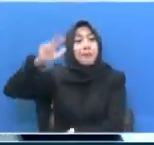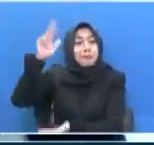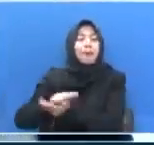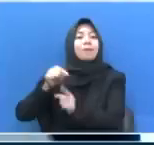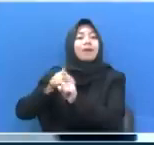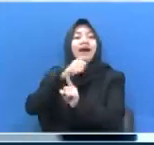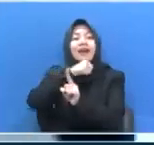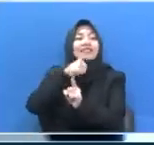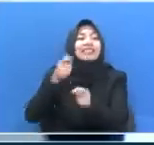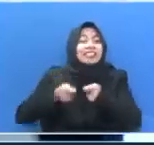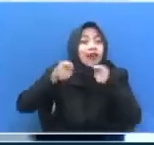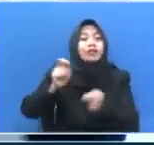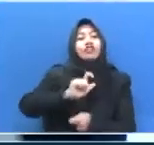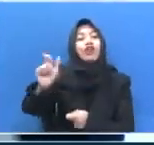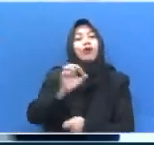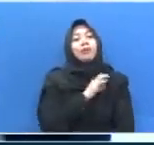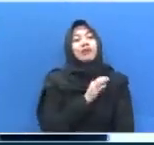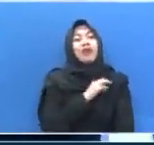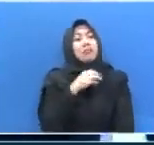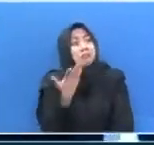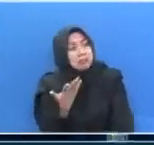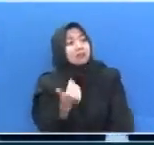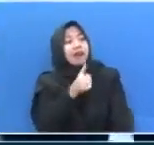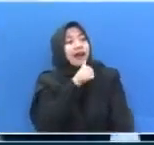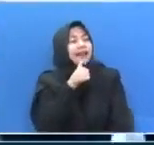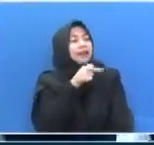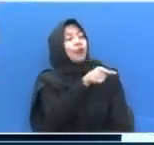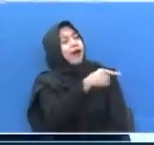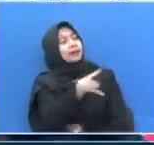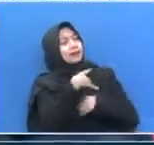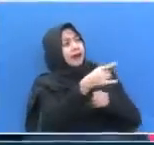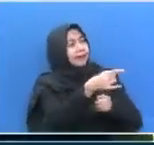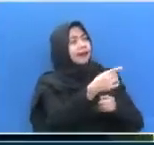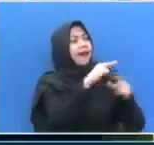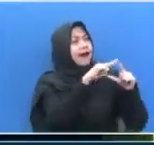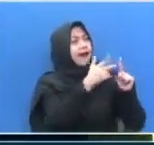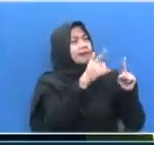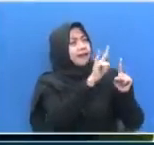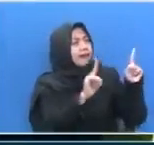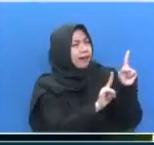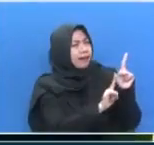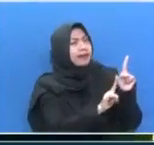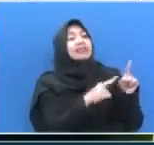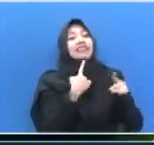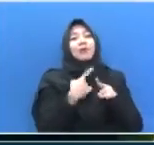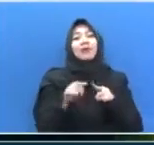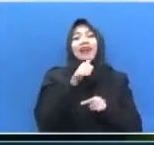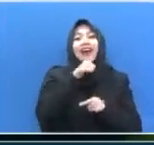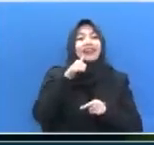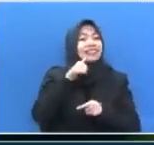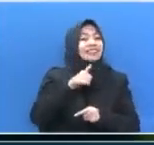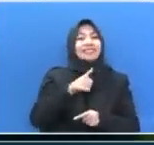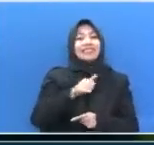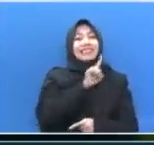sekalipun Anis misalnya punya ketertarikan untuk mengusung Ahai sebagai calon wakil presidennya tapi Anis tidak bisa melampaui